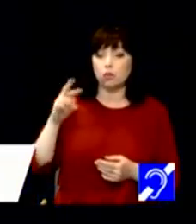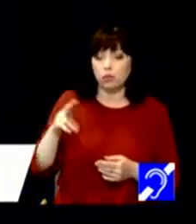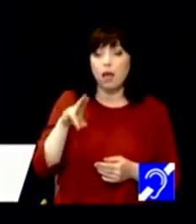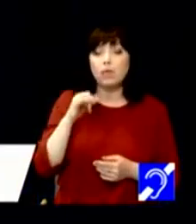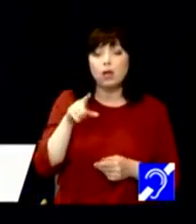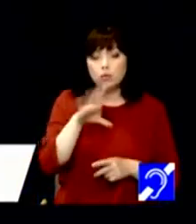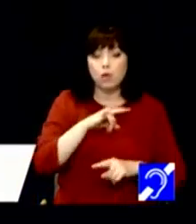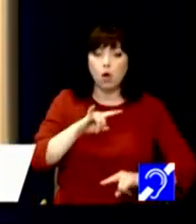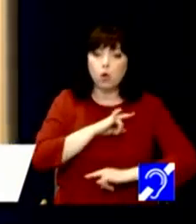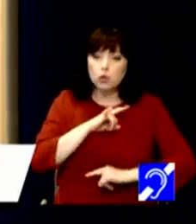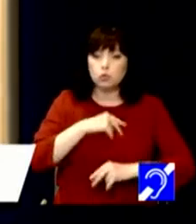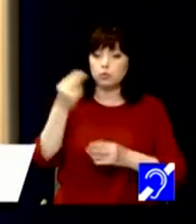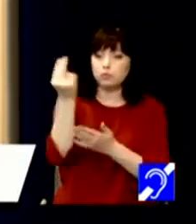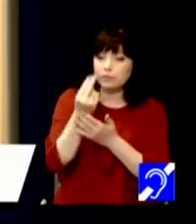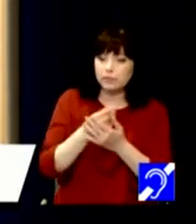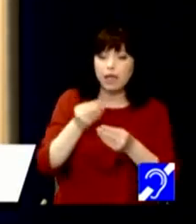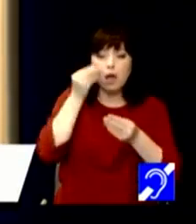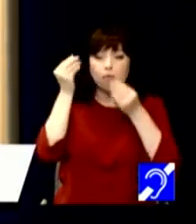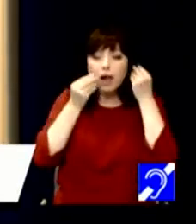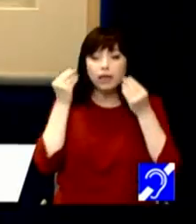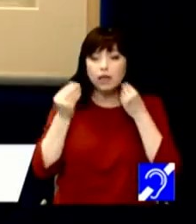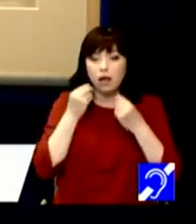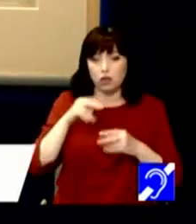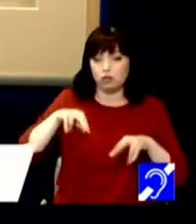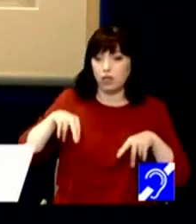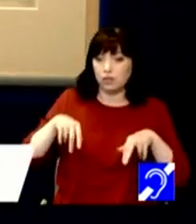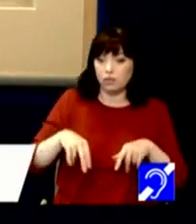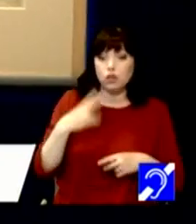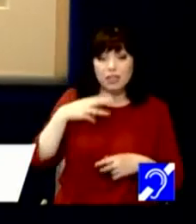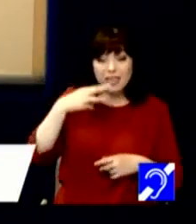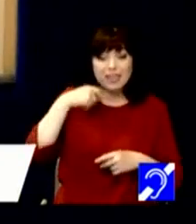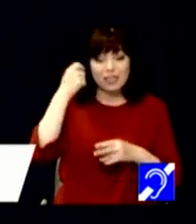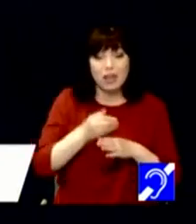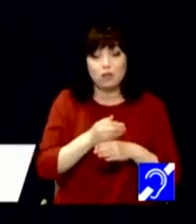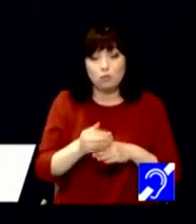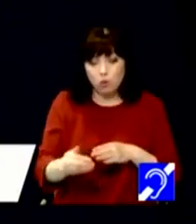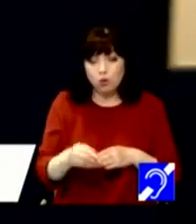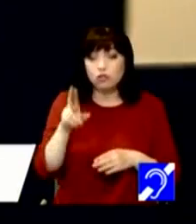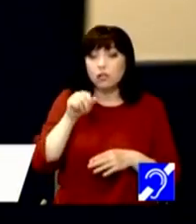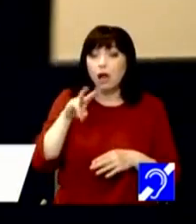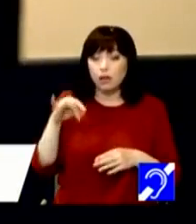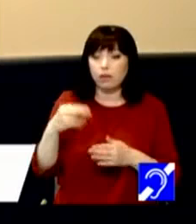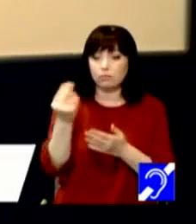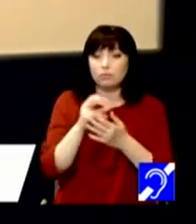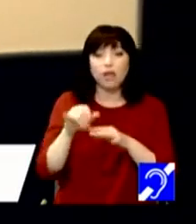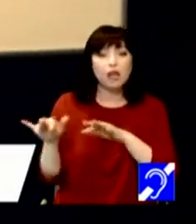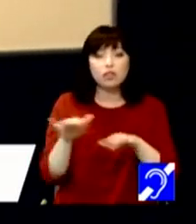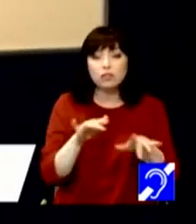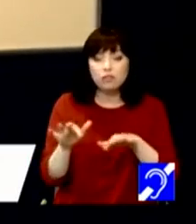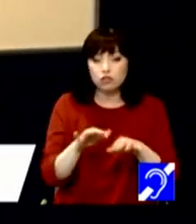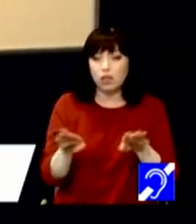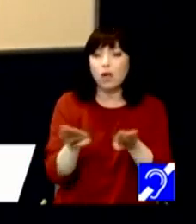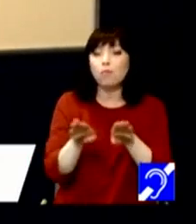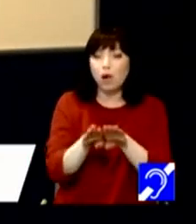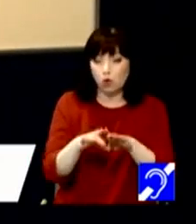atunci costumele, decorurile și chiar machiajul dansatorilor. 30 de ani mai târziu, Dalí a semnat scenografia unui spectacol